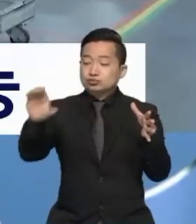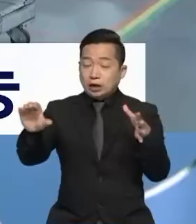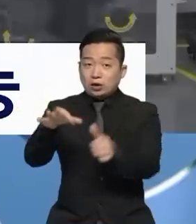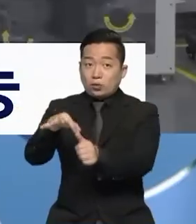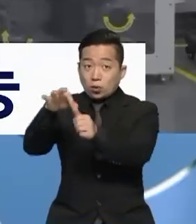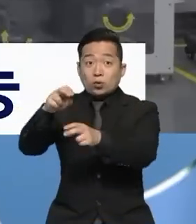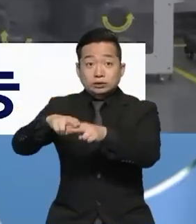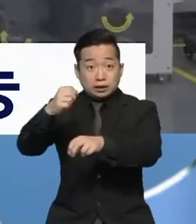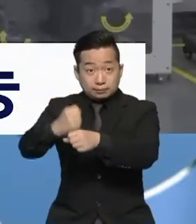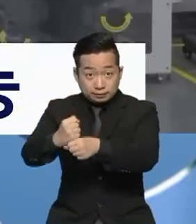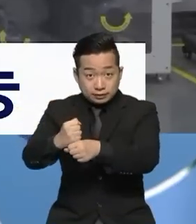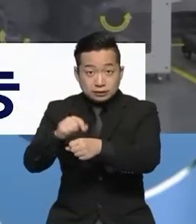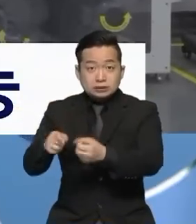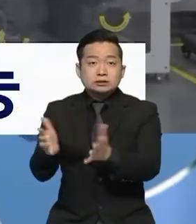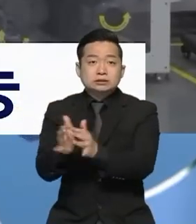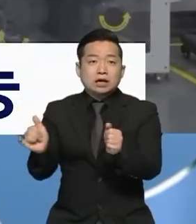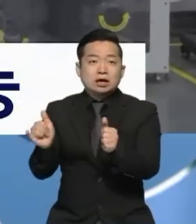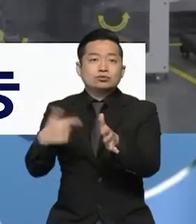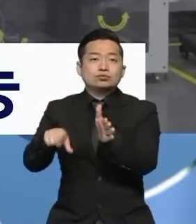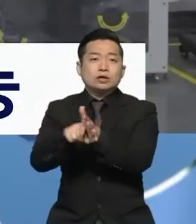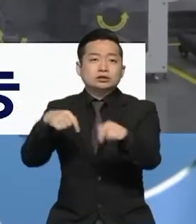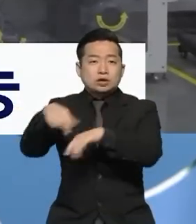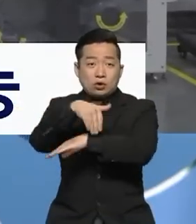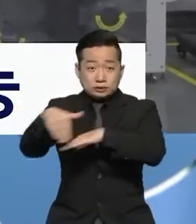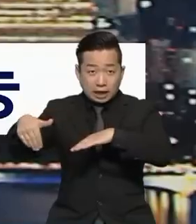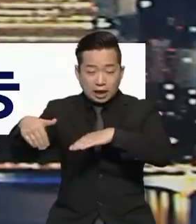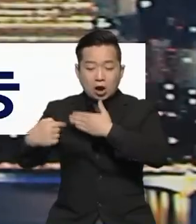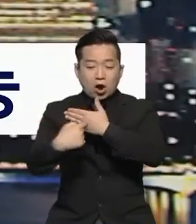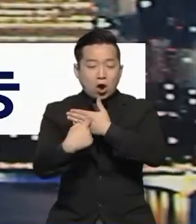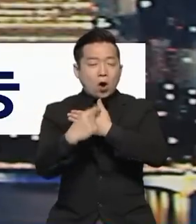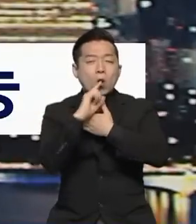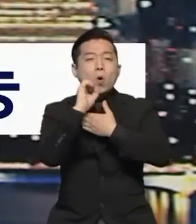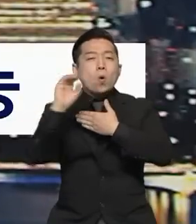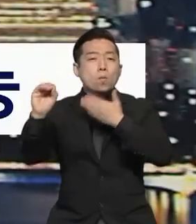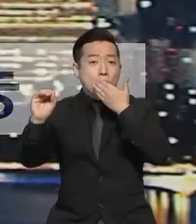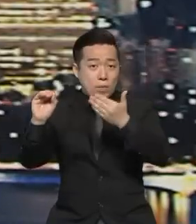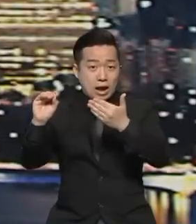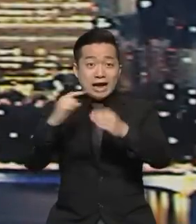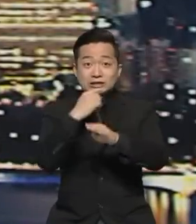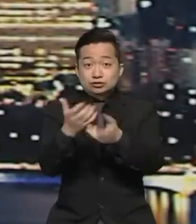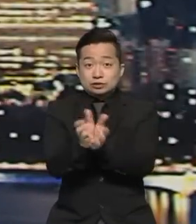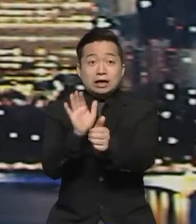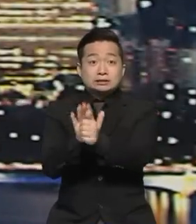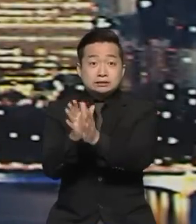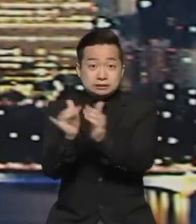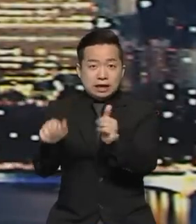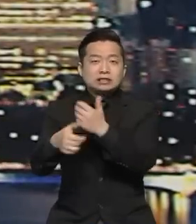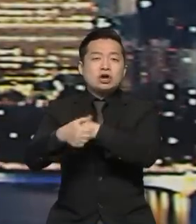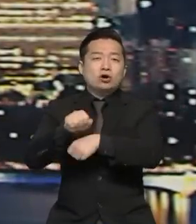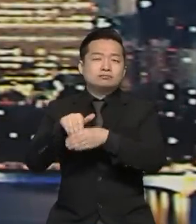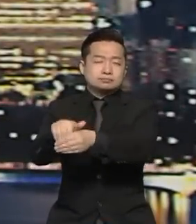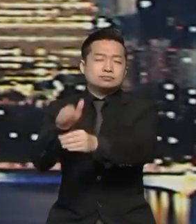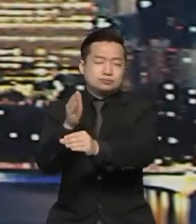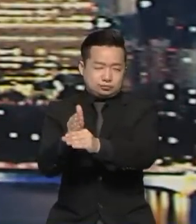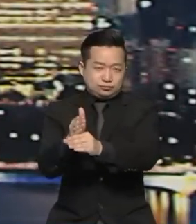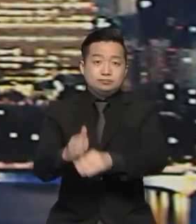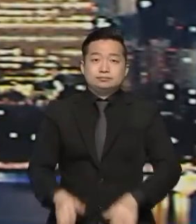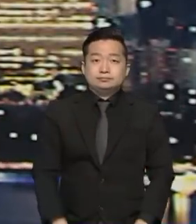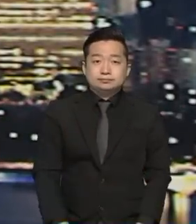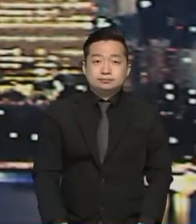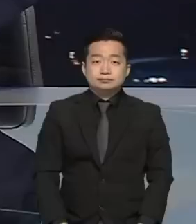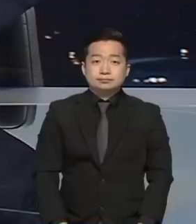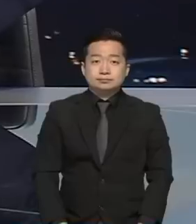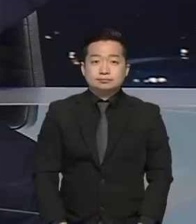고용을 창출하면 이걸 노동자를 위한 정책으로 포장할 수 있는데 민주당 지지층이 이를 적극 지지하고